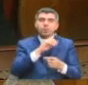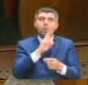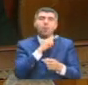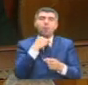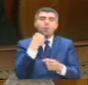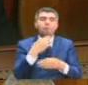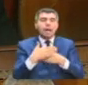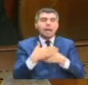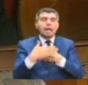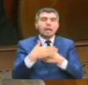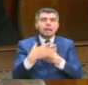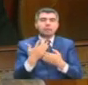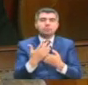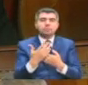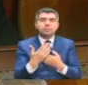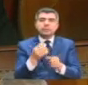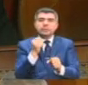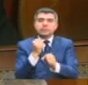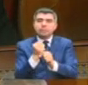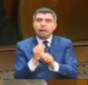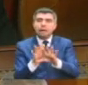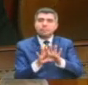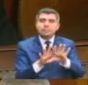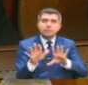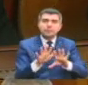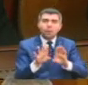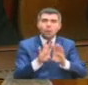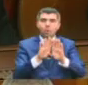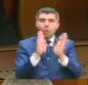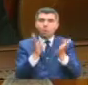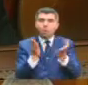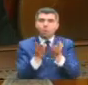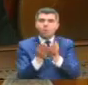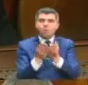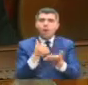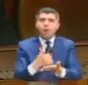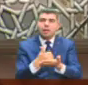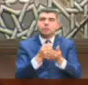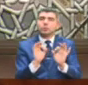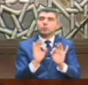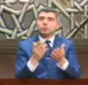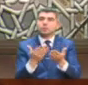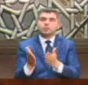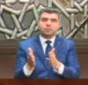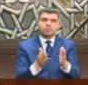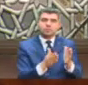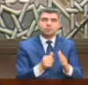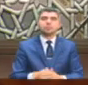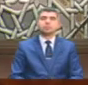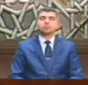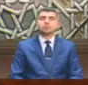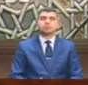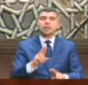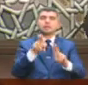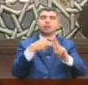ولايتها الأخيرة، الحصيلة والعناوين الكبرى ديال هذه الحصيلة باش نطمئنوا هذه الطبقة. شكرا. شكرا. جواب السيد الوزير.